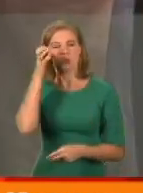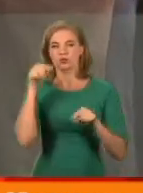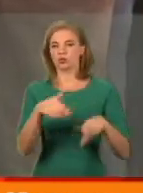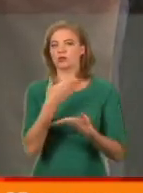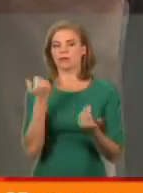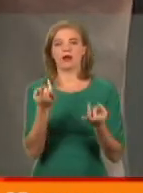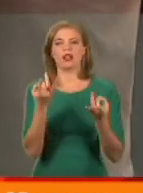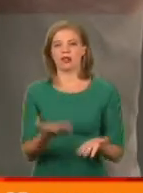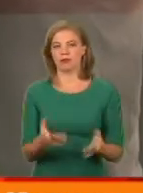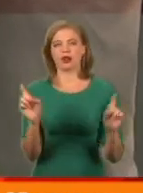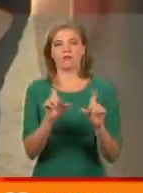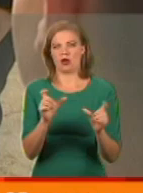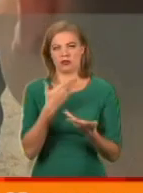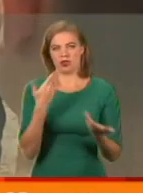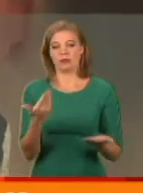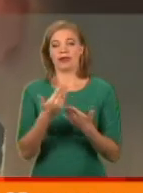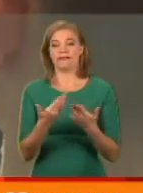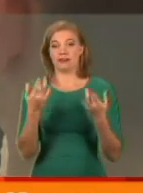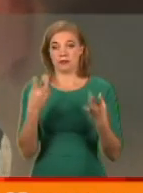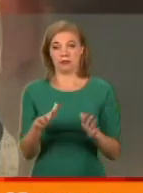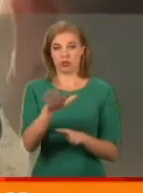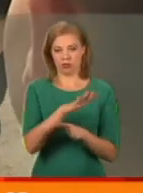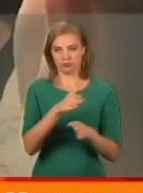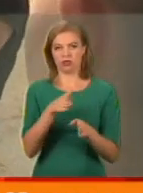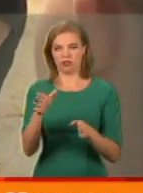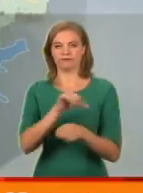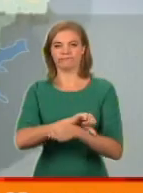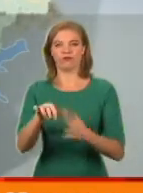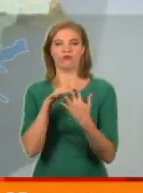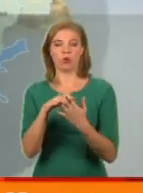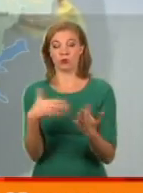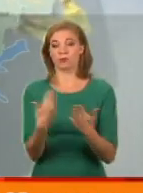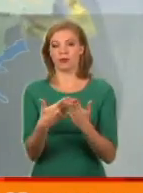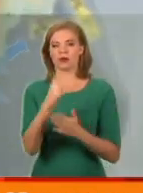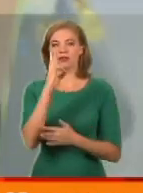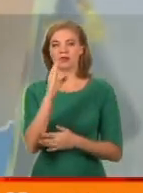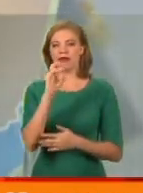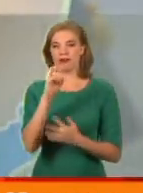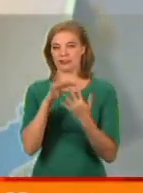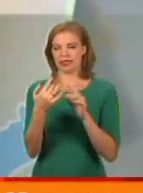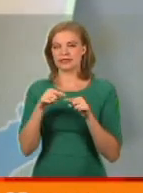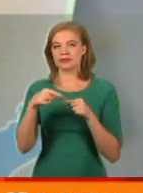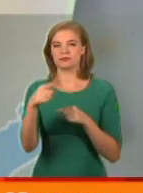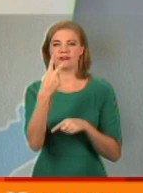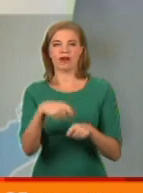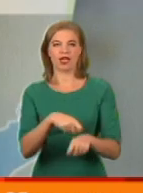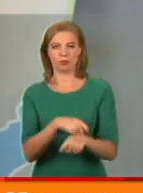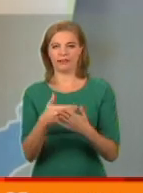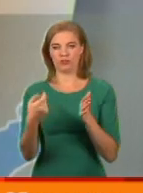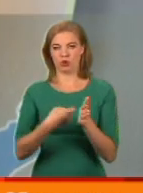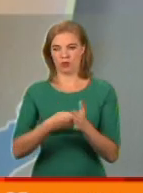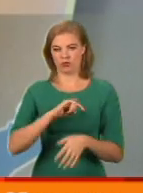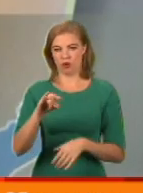немає елементарного магазинів, відмирної землі, відмежовані лінією фронту. Наприклад, Невельське – це усього лише 2 кілометри від